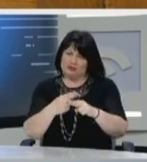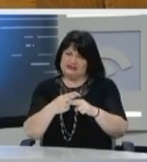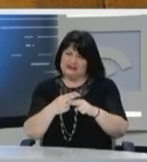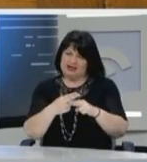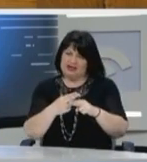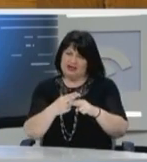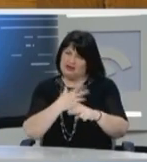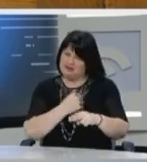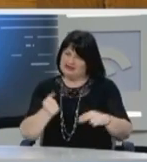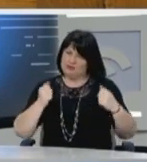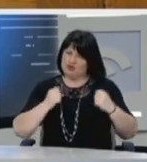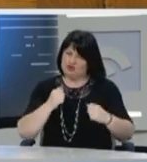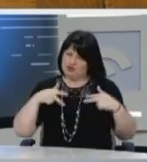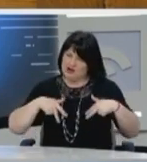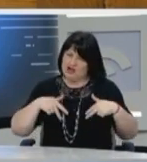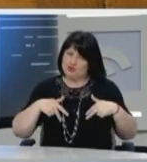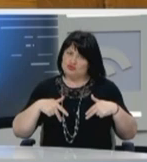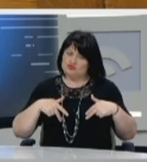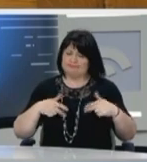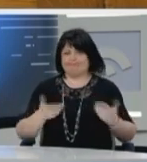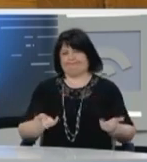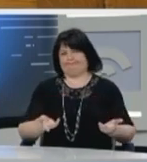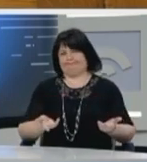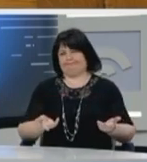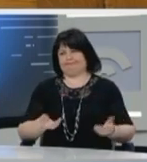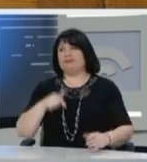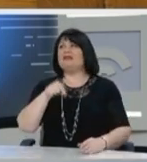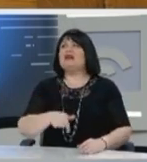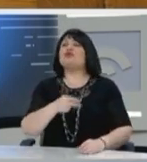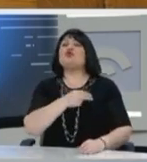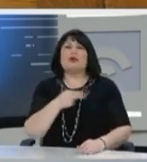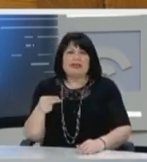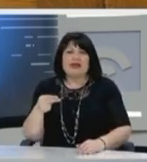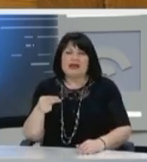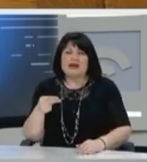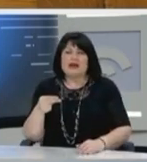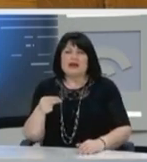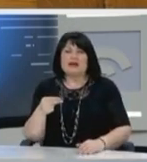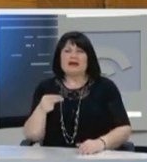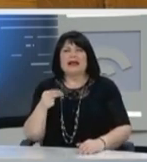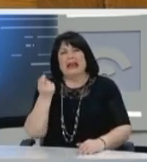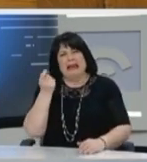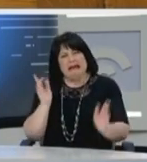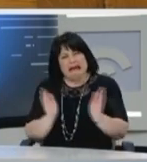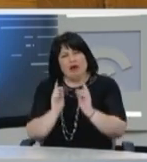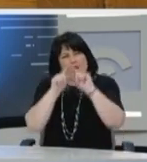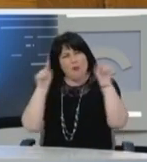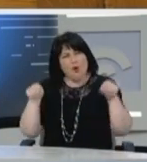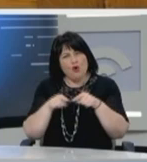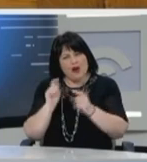κράτους. Πρέπει να το θέμα αυτό για τους μικρομολογιούχους και για